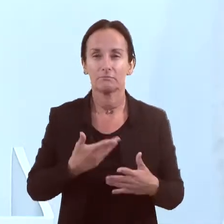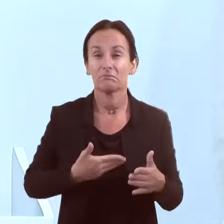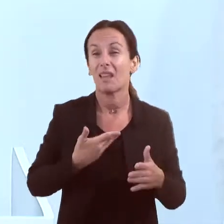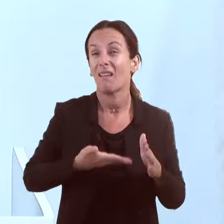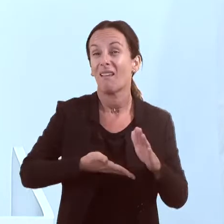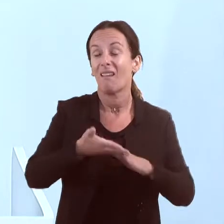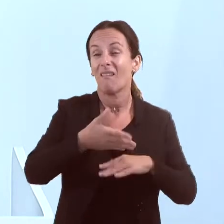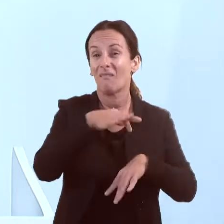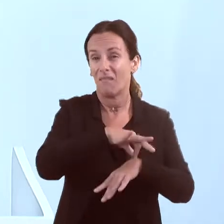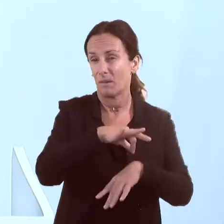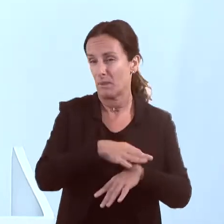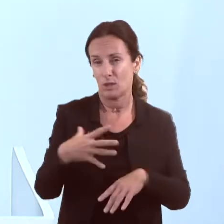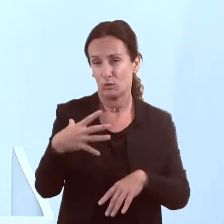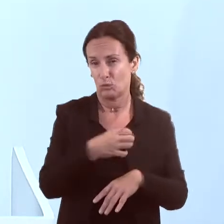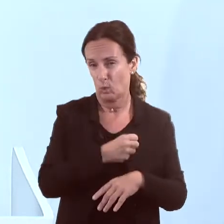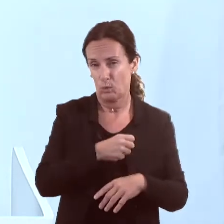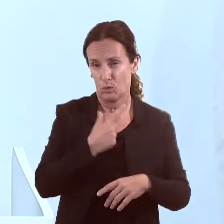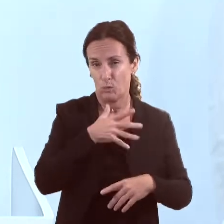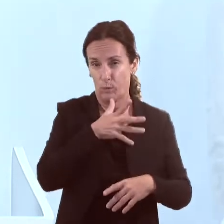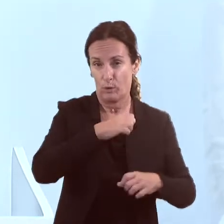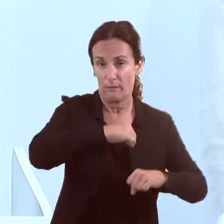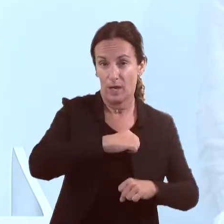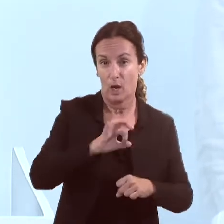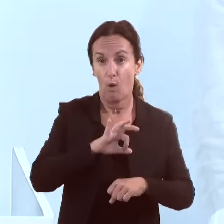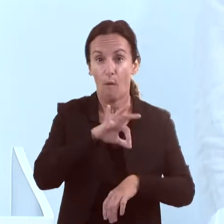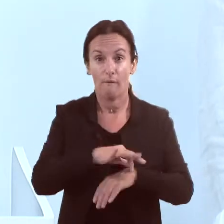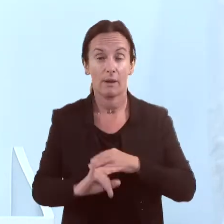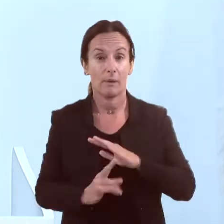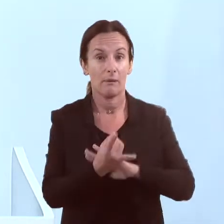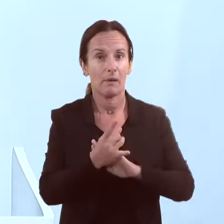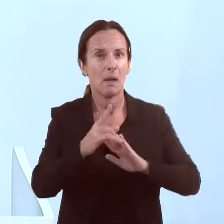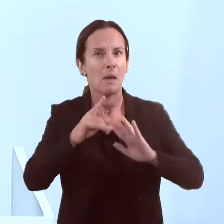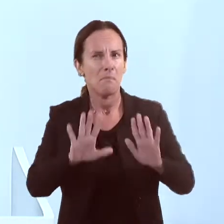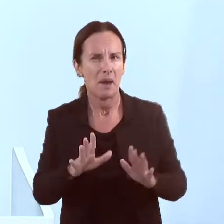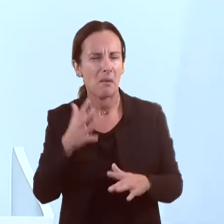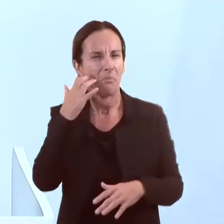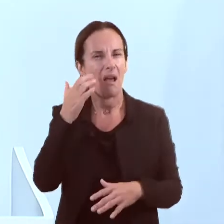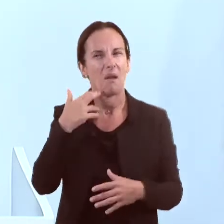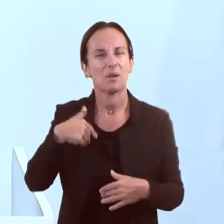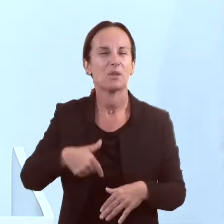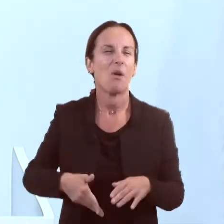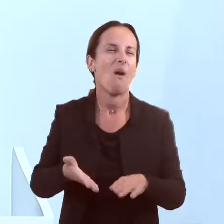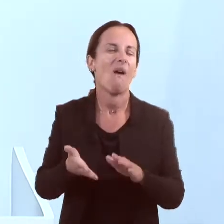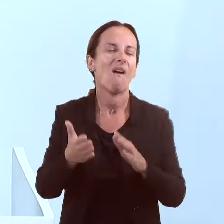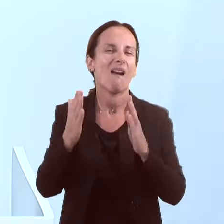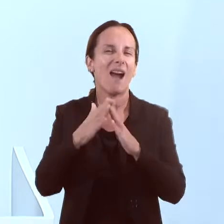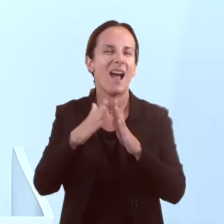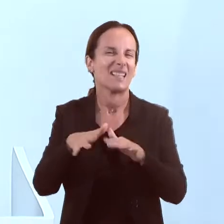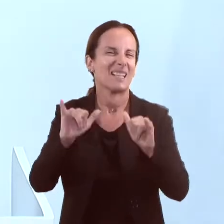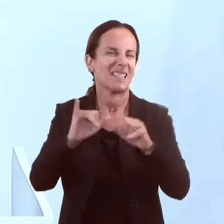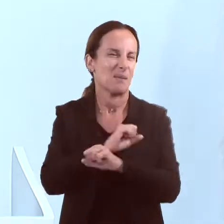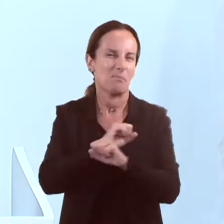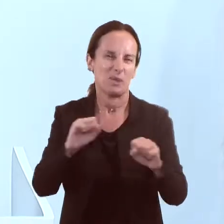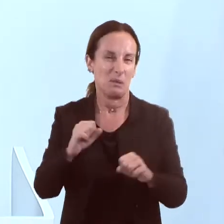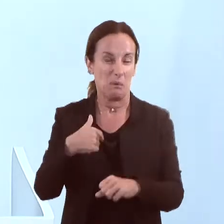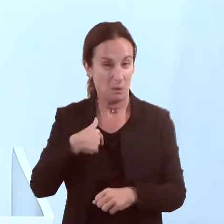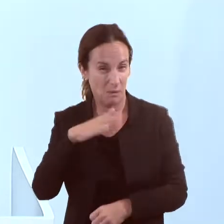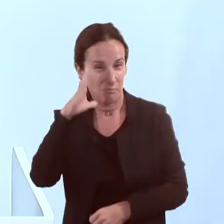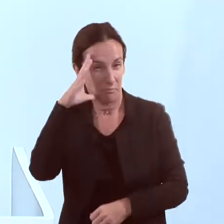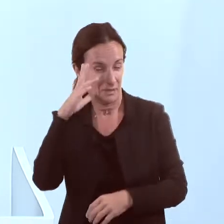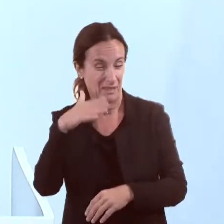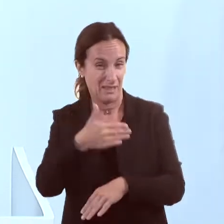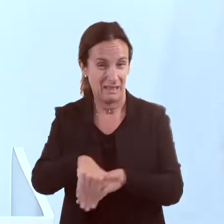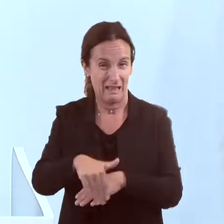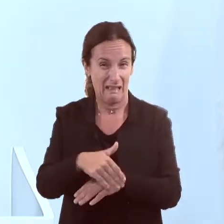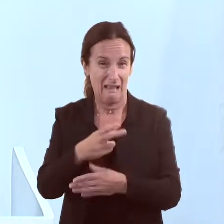vegada també, però ens sembla raríssim que un dia o l'altre puguem dormir al carrer. L'equitat és donar allò que la persona necessita